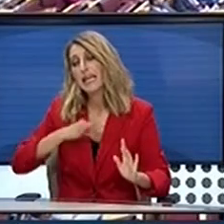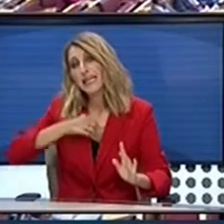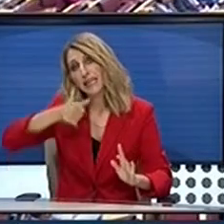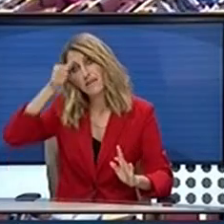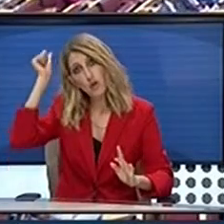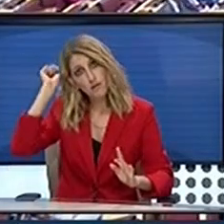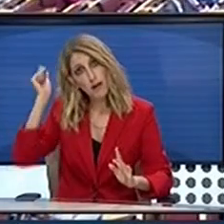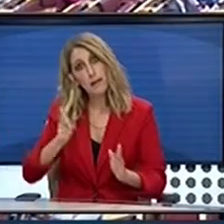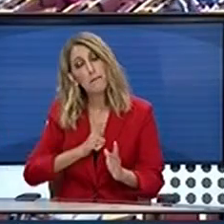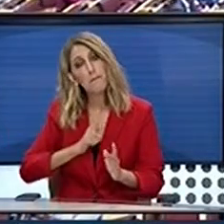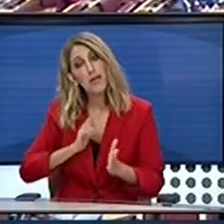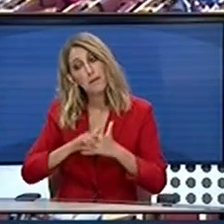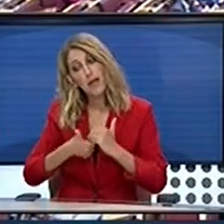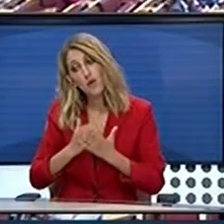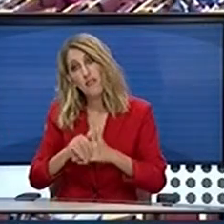Παρακαλώ.